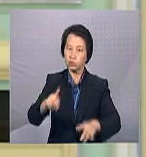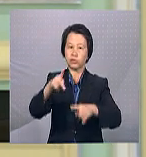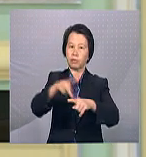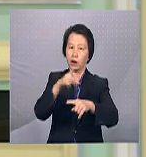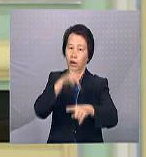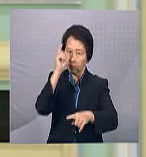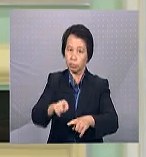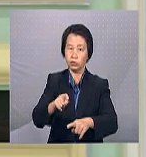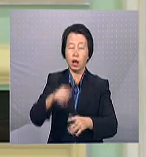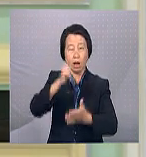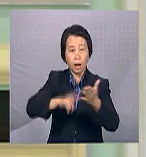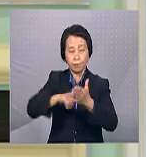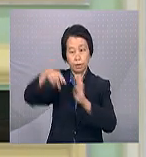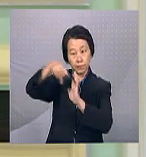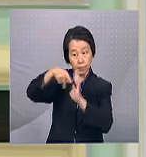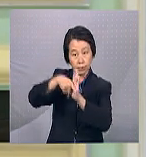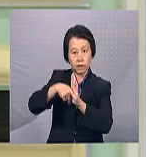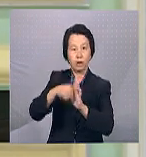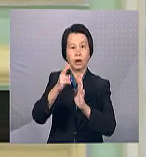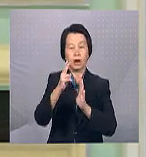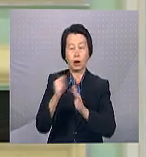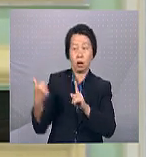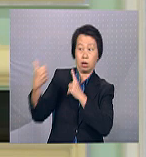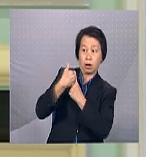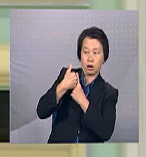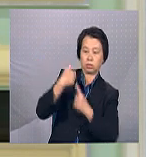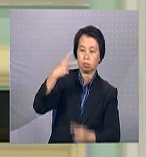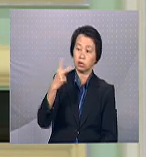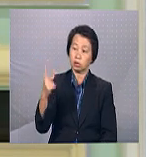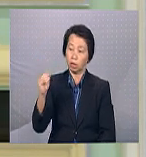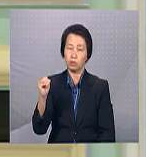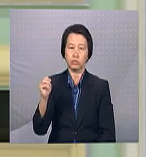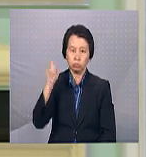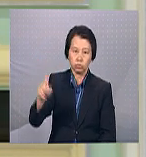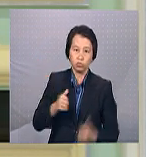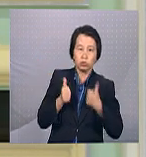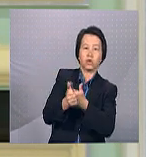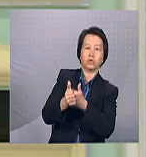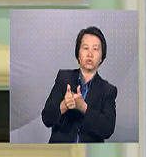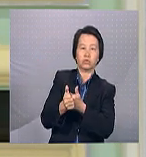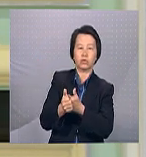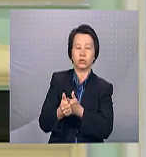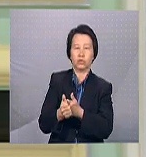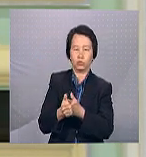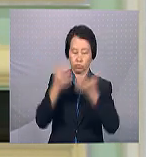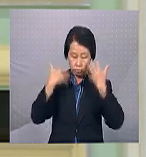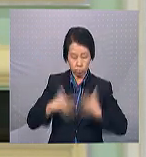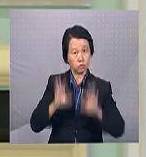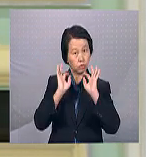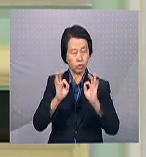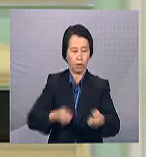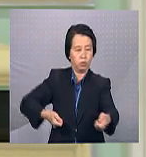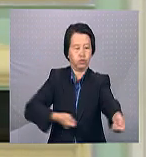yang dikeluarkan, peraturan yang dikeluarkan oleh Kementerian Kesihatan, mesti mereka patuhi. Yang kedua tadi, dari